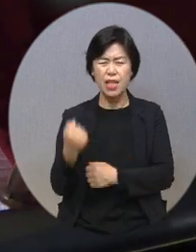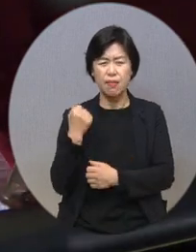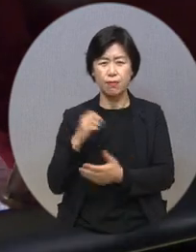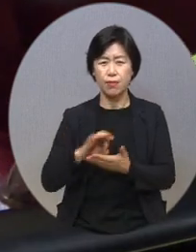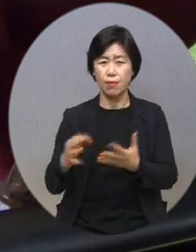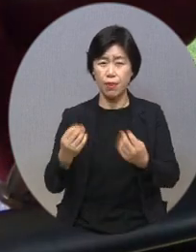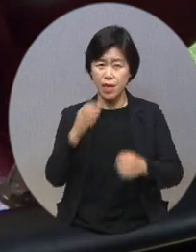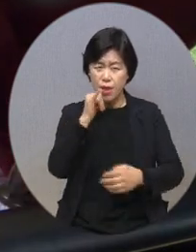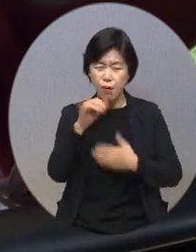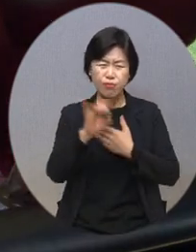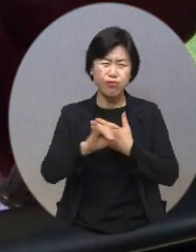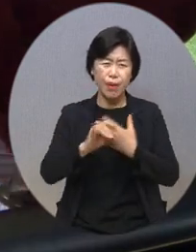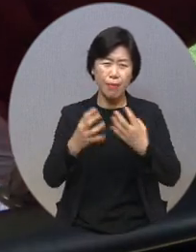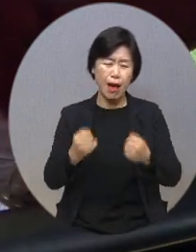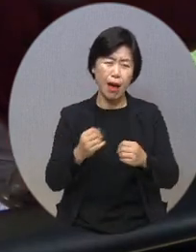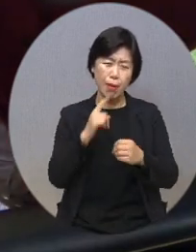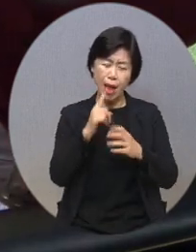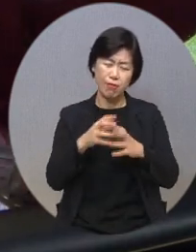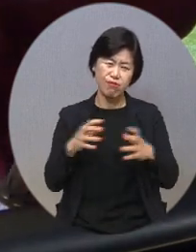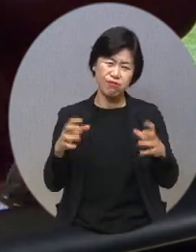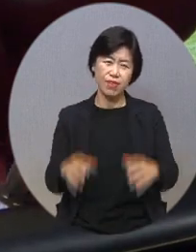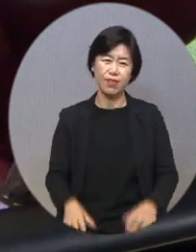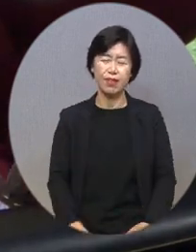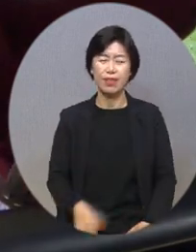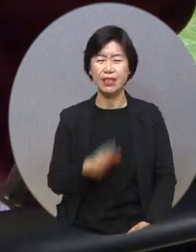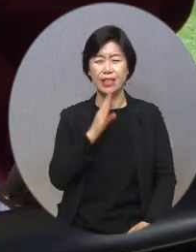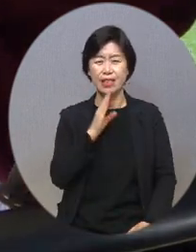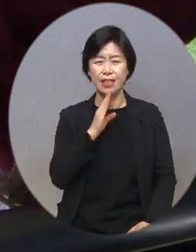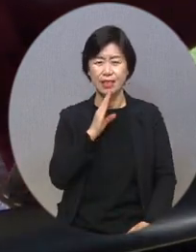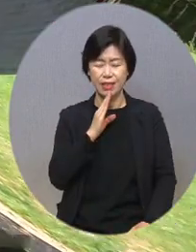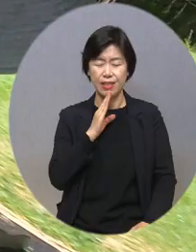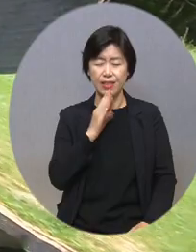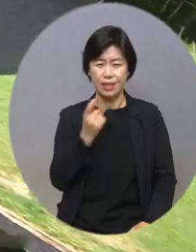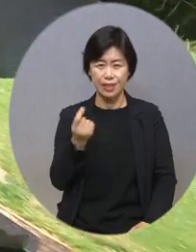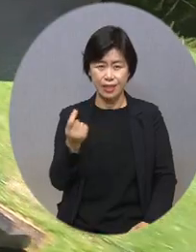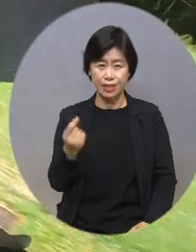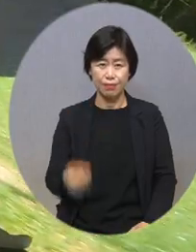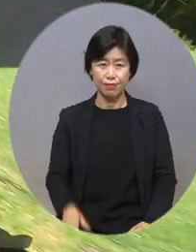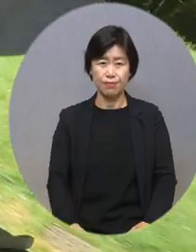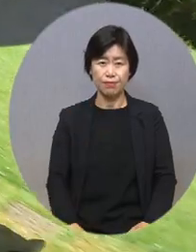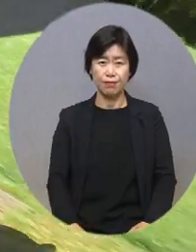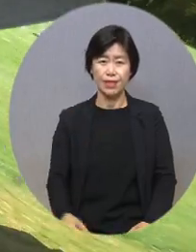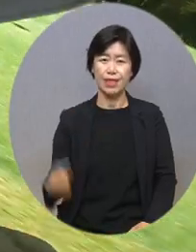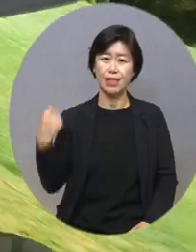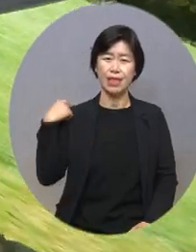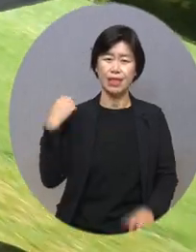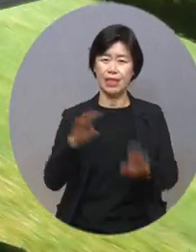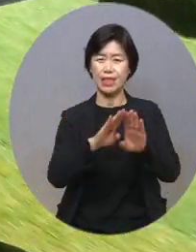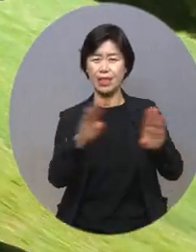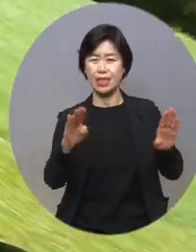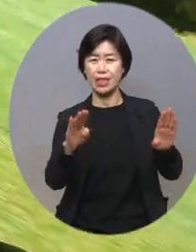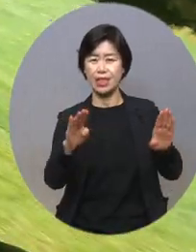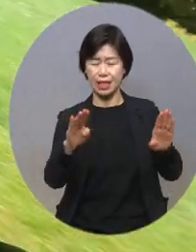변명도 많아지고. 맞습니다. 맞아요. 다 회장님 오르신 말씀이. 이렇게 등짝이 넓은 사람한테 기대봐야